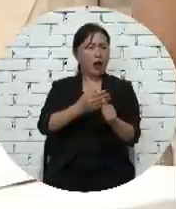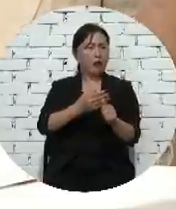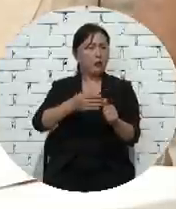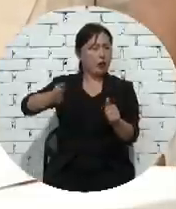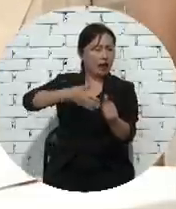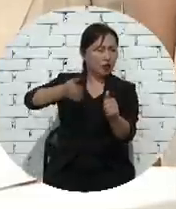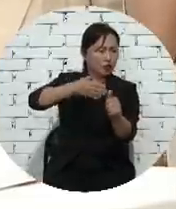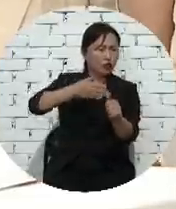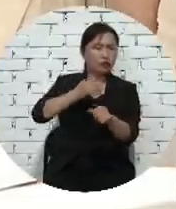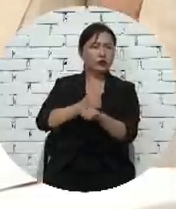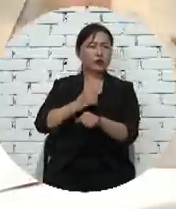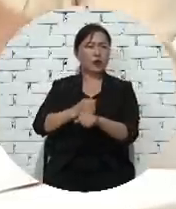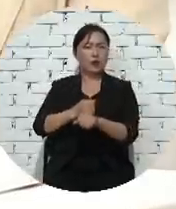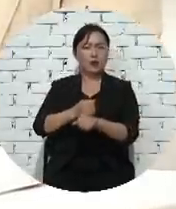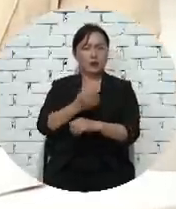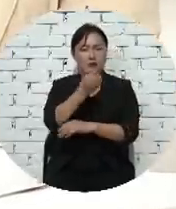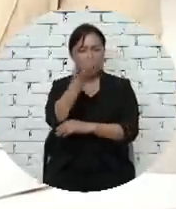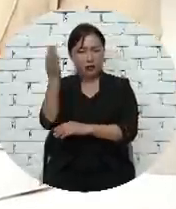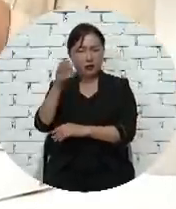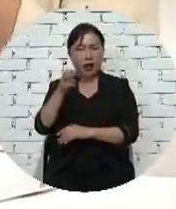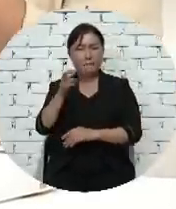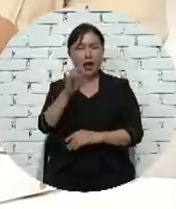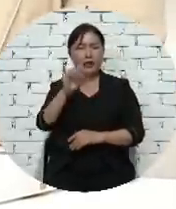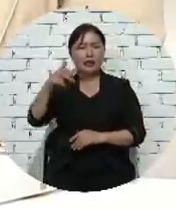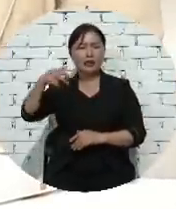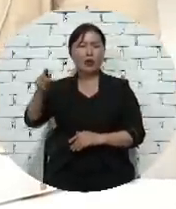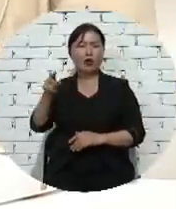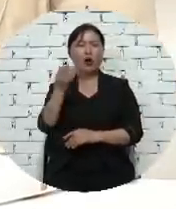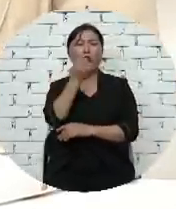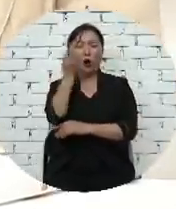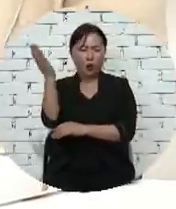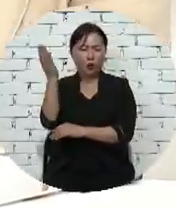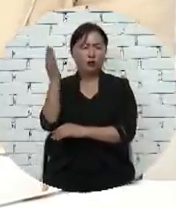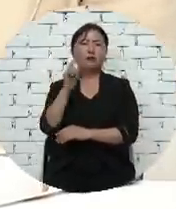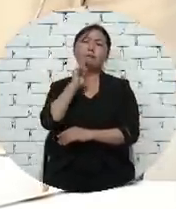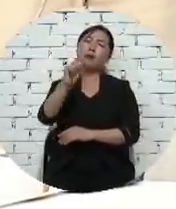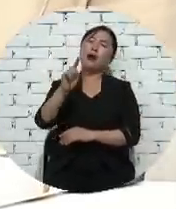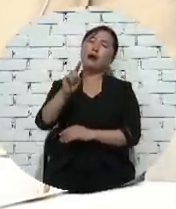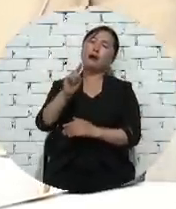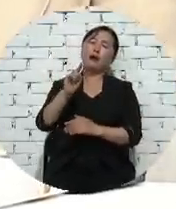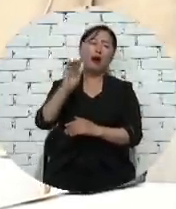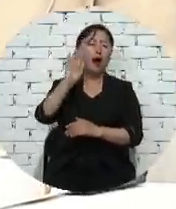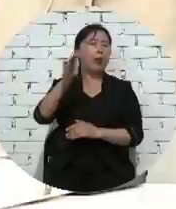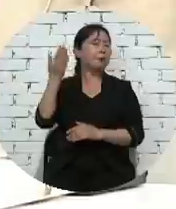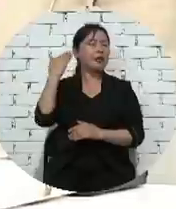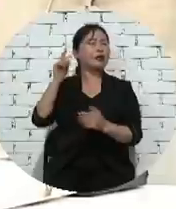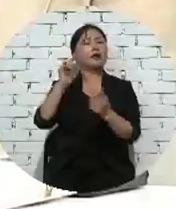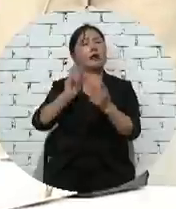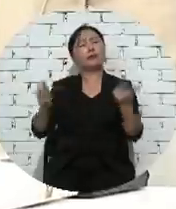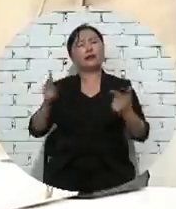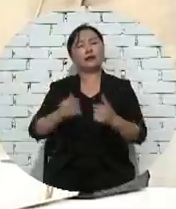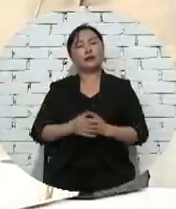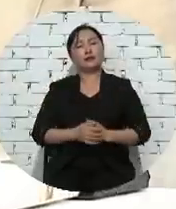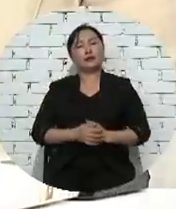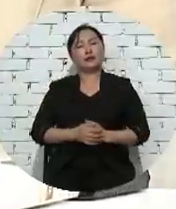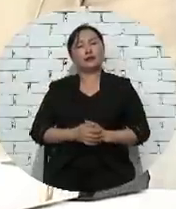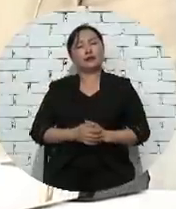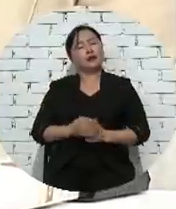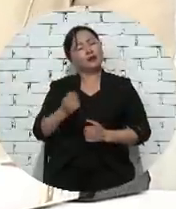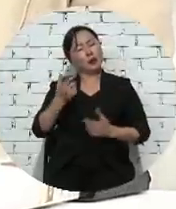네. 메이저 언론 관련해서 네. 말씀하시는 거 보면 이게 앞뒤가 안 맞는다 이런 생각이 들고요. 앞뒤가 안 맞지 않는데. 저는 정책이